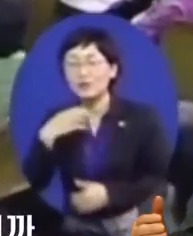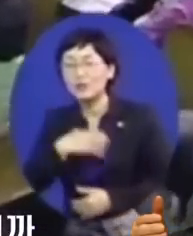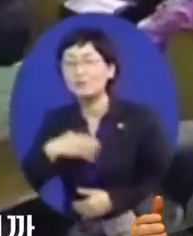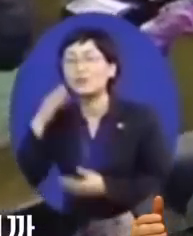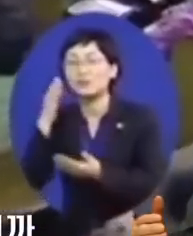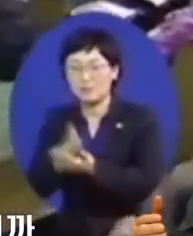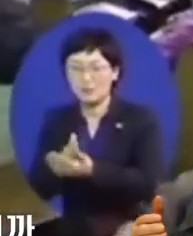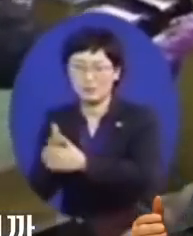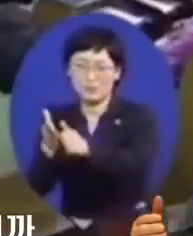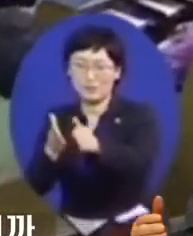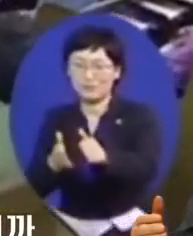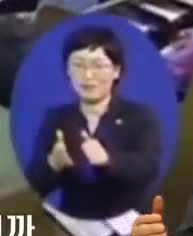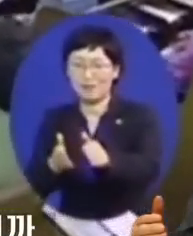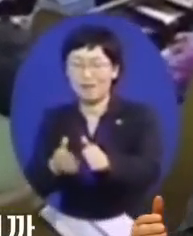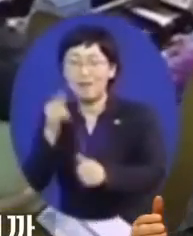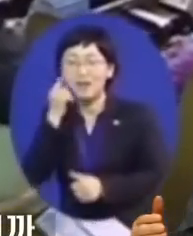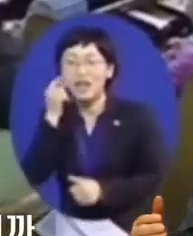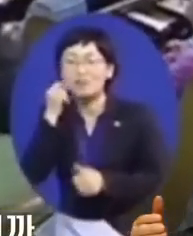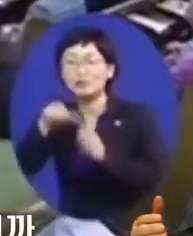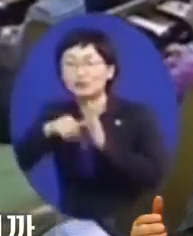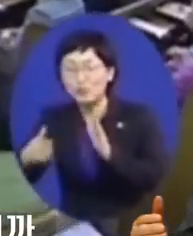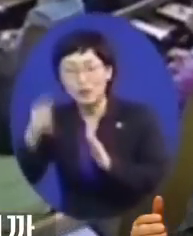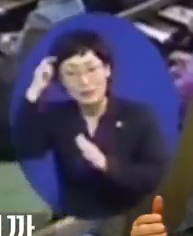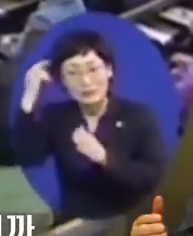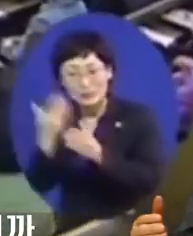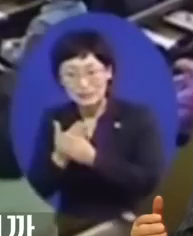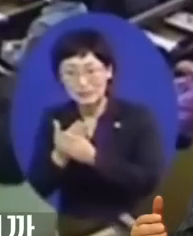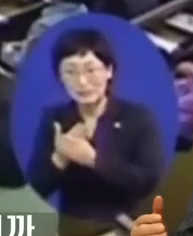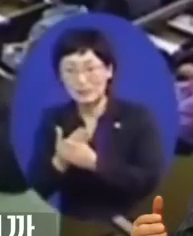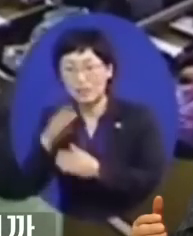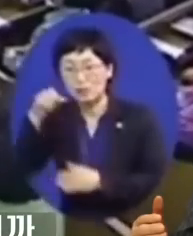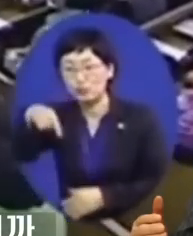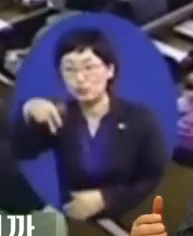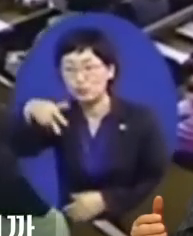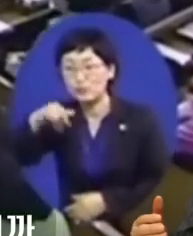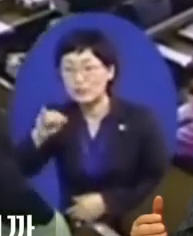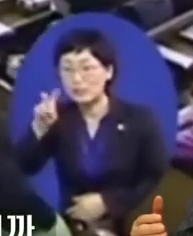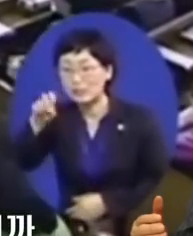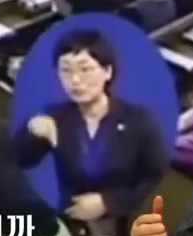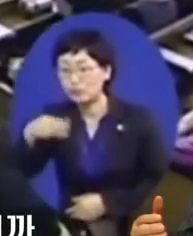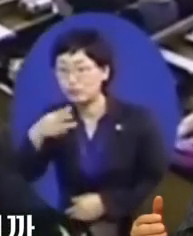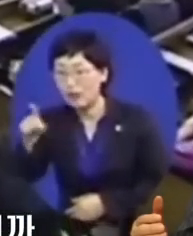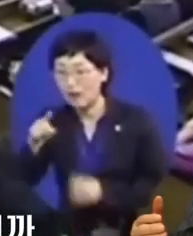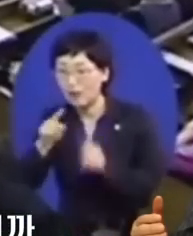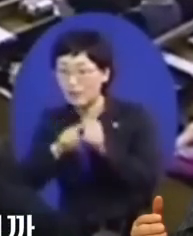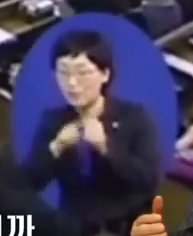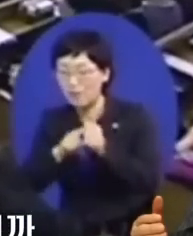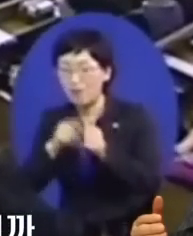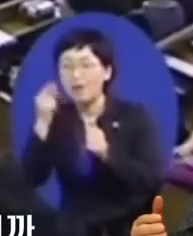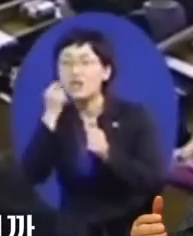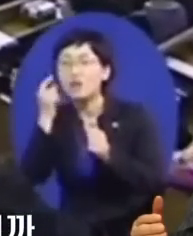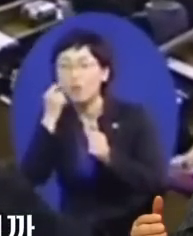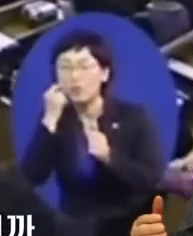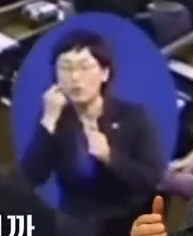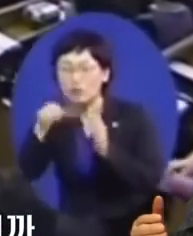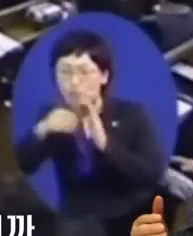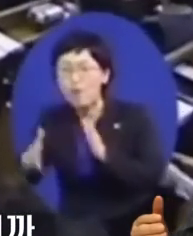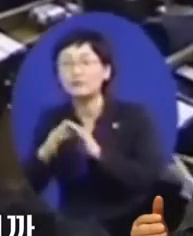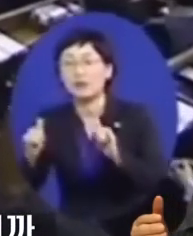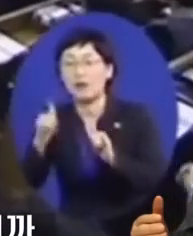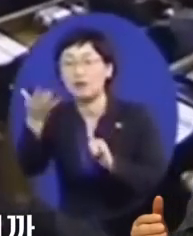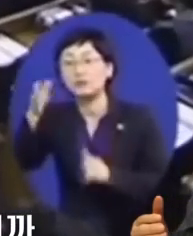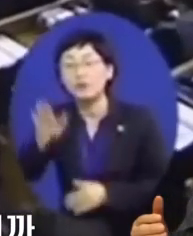됩니다. 일본의 유명한 신학자 우치무라 간조는 일본에서 유명한 신학사입니다. 그런데 한